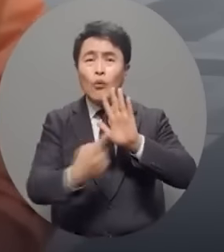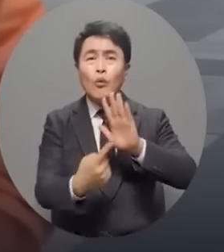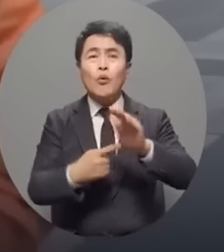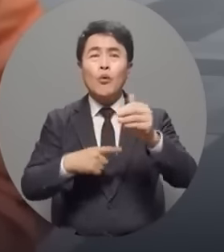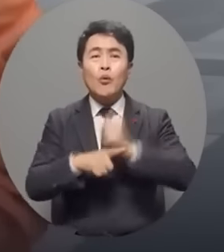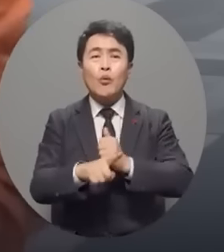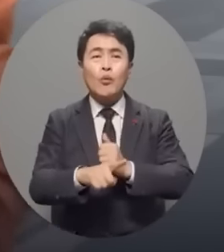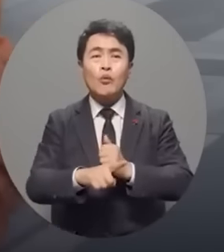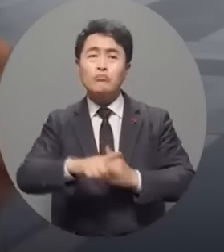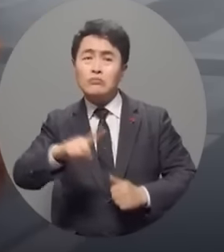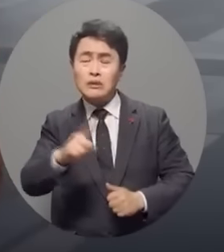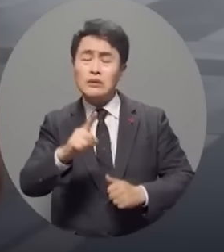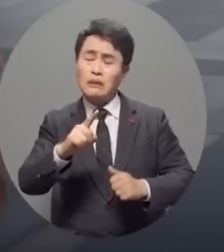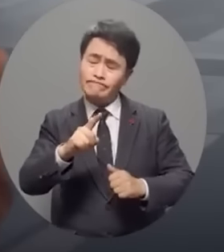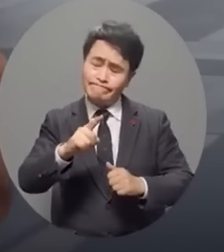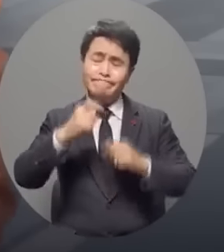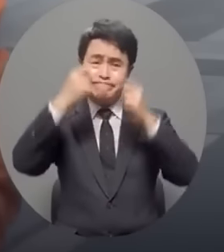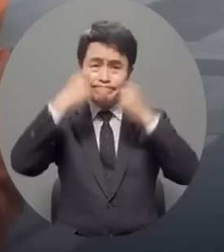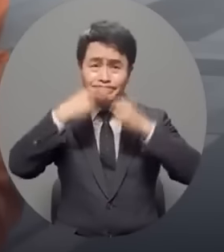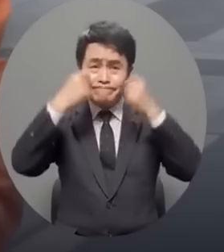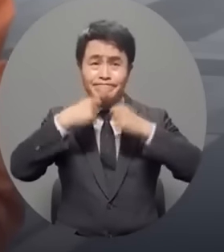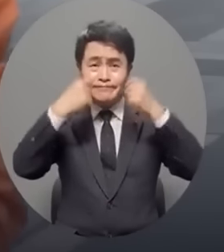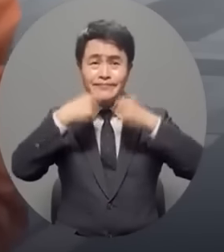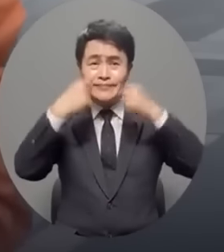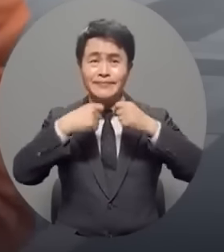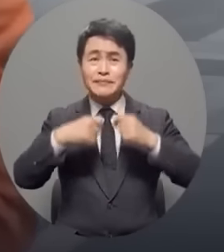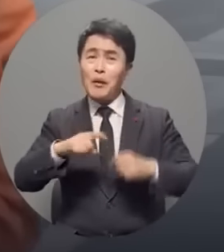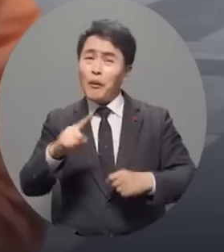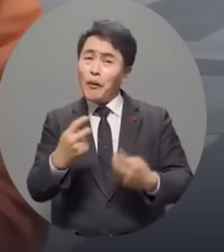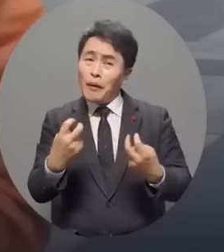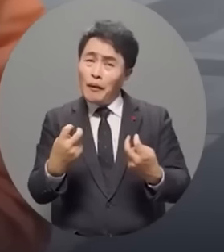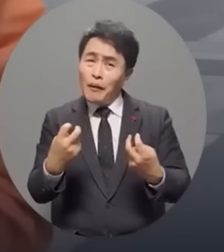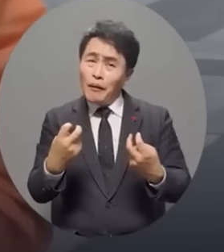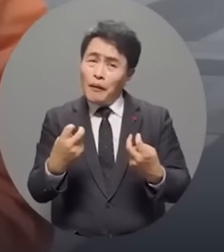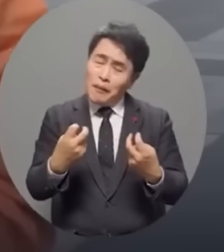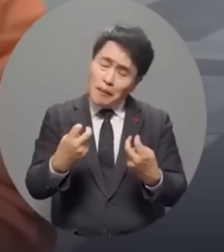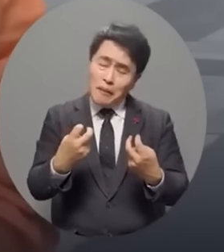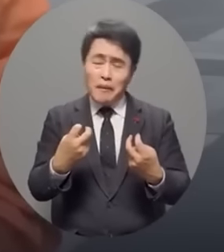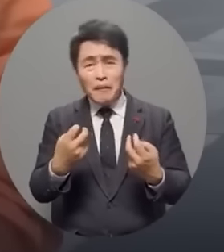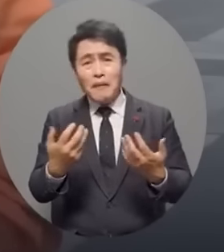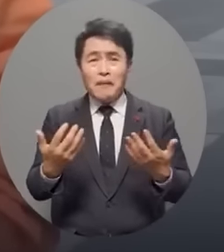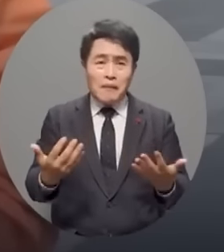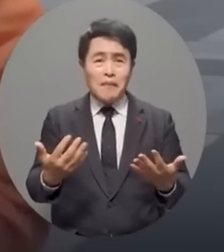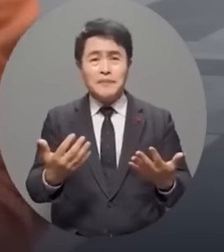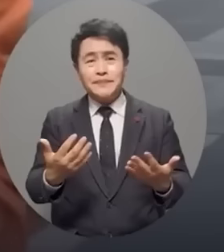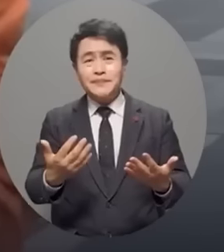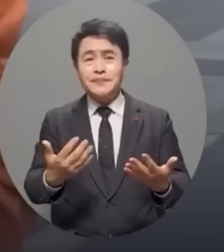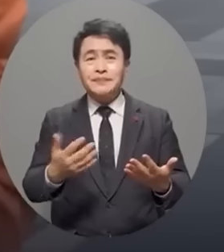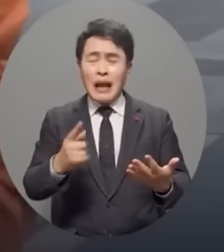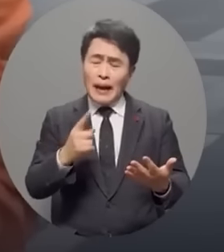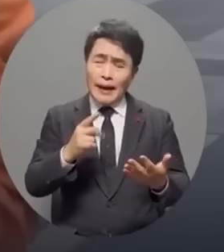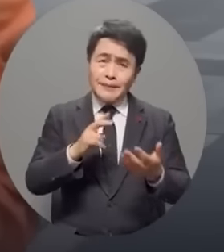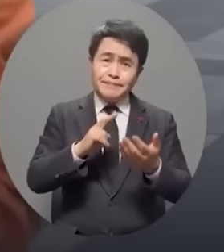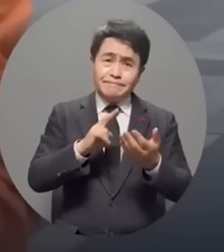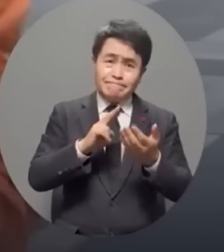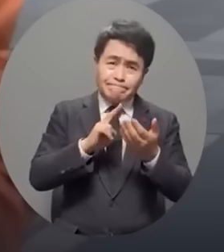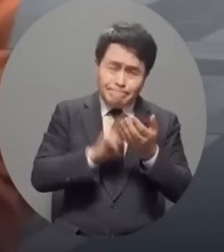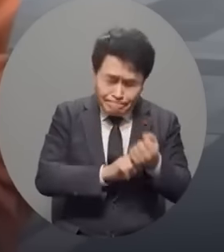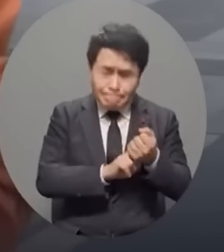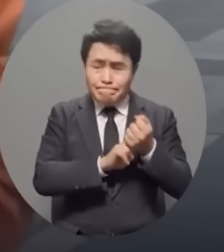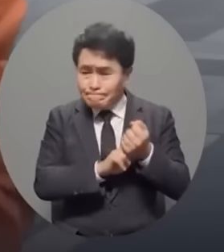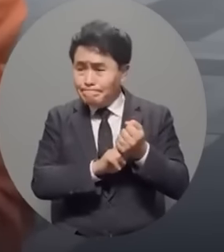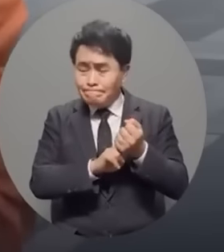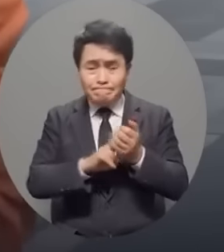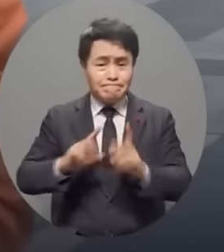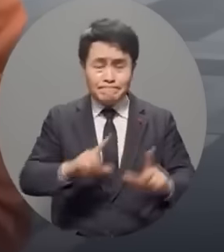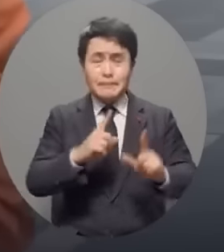그냥 눈물이 나요. 그냥 이렇게 되게 숨기고 살거든요.